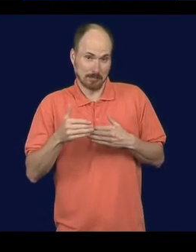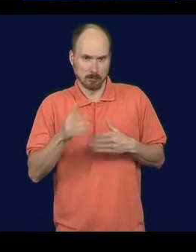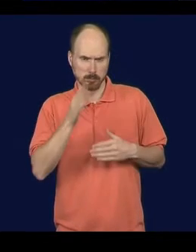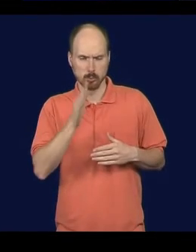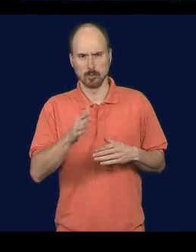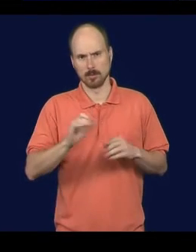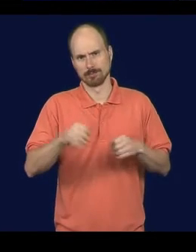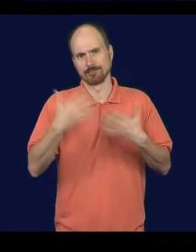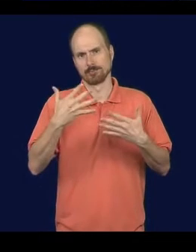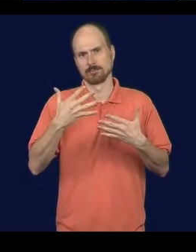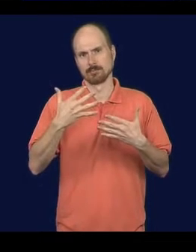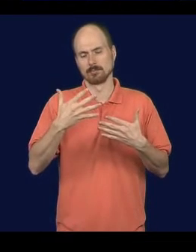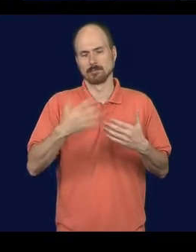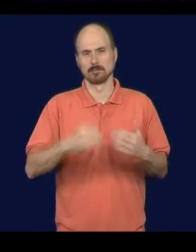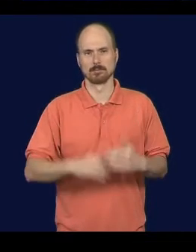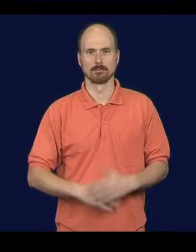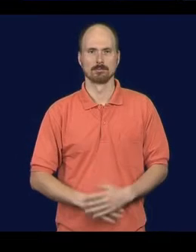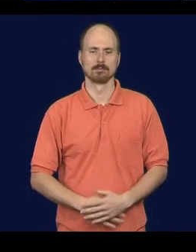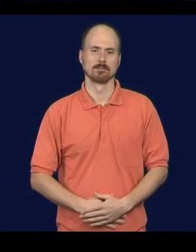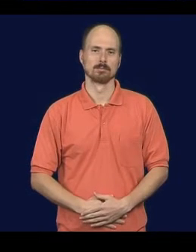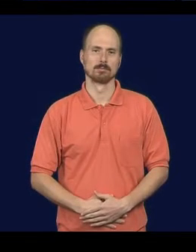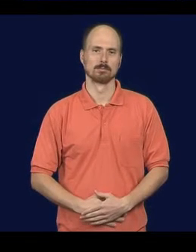ForVision.